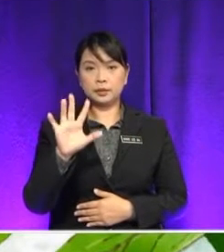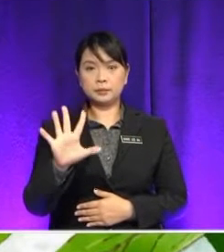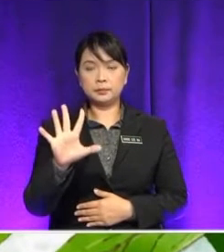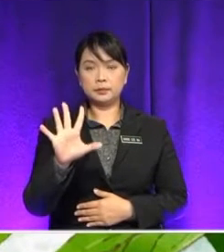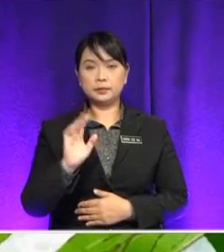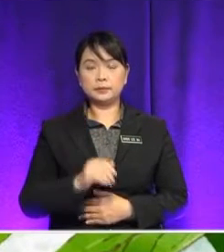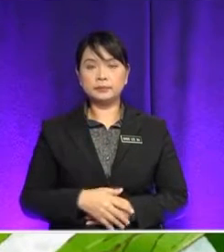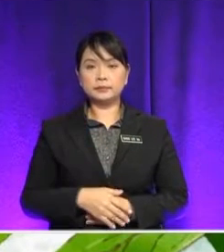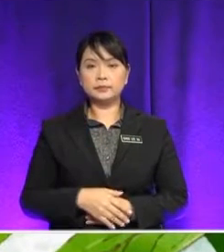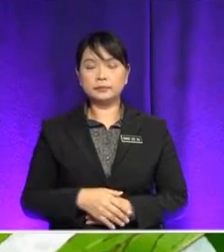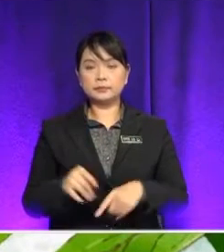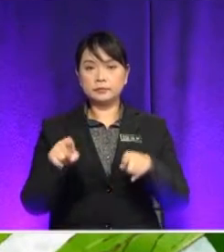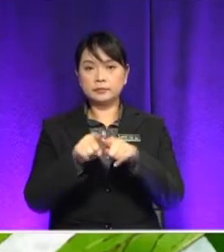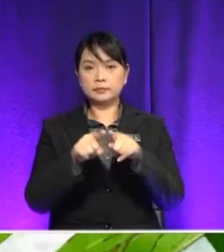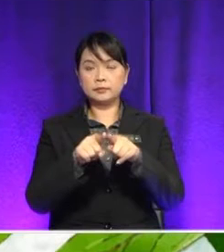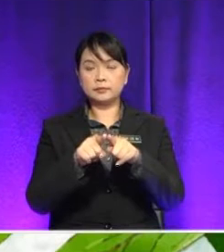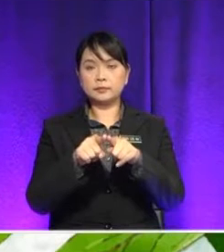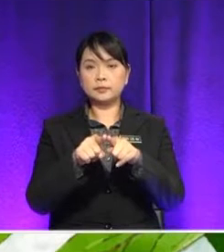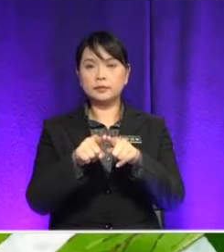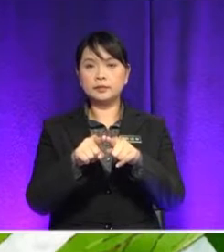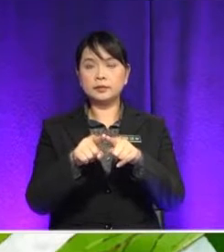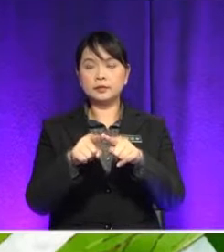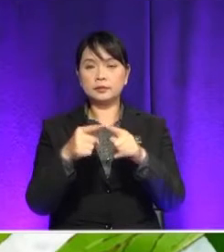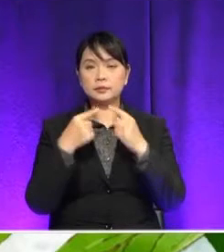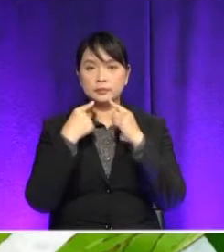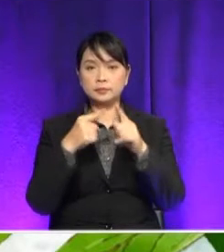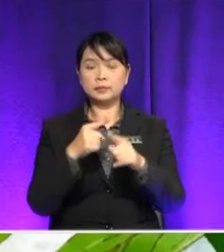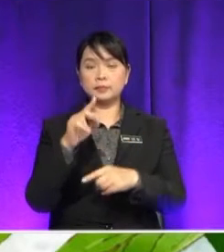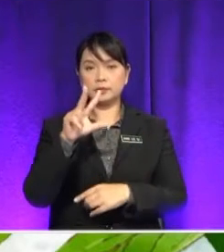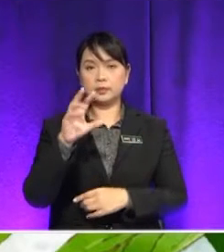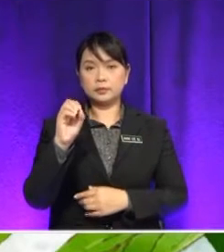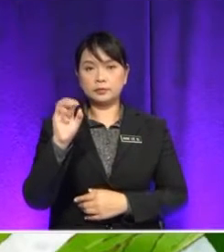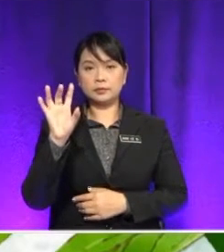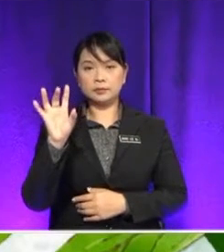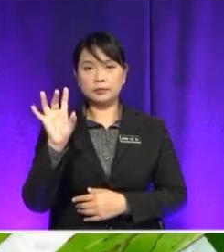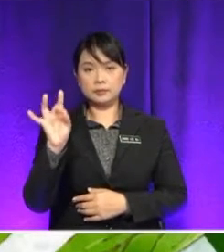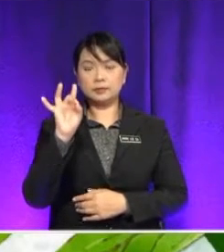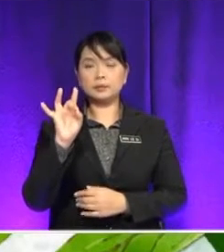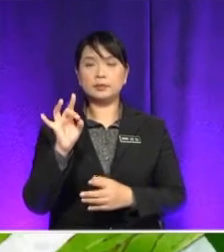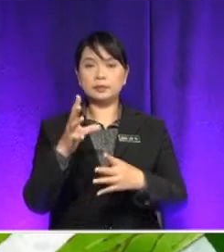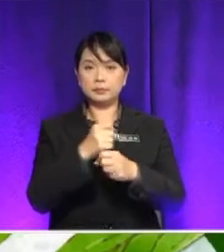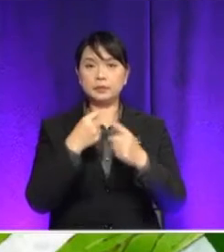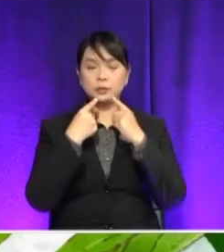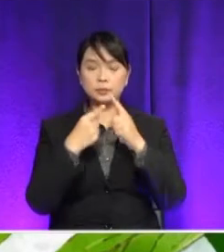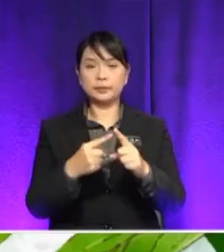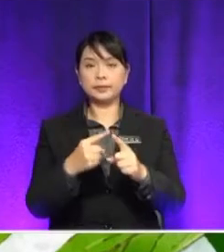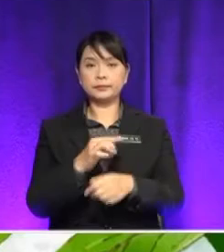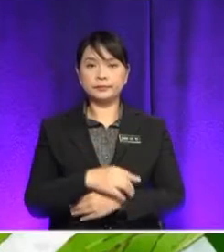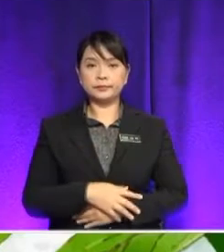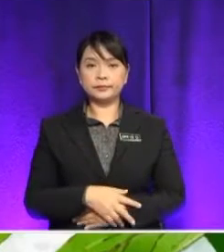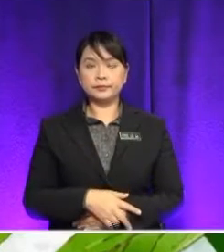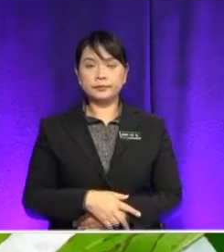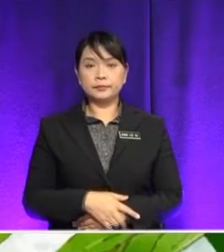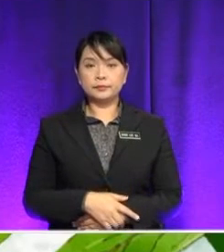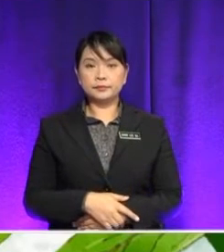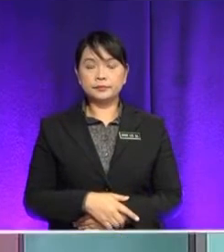5y = 308p 0f Eh iya gantikan nilai aku mah